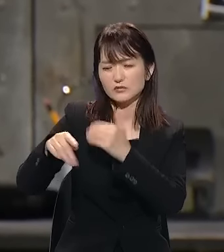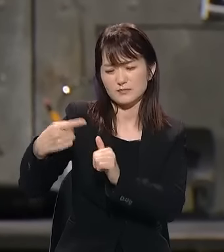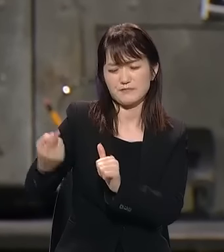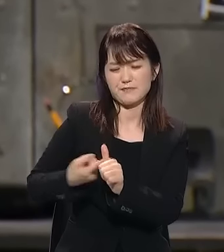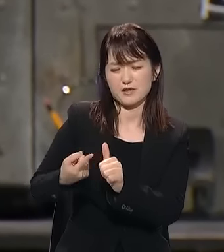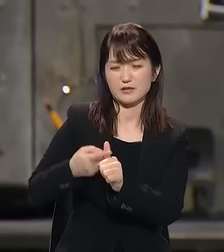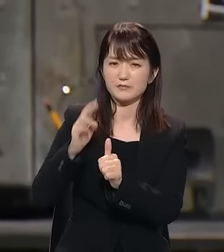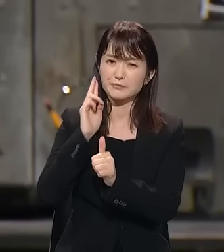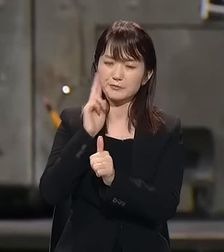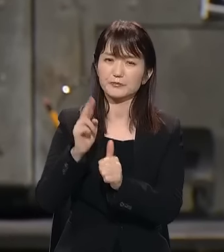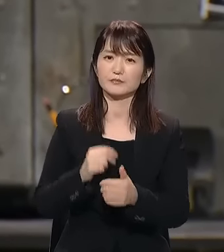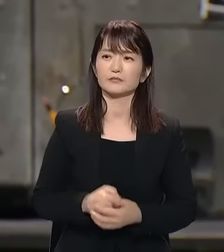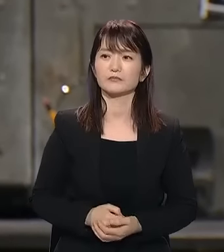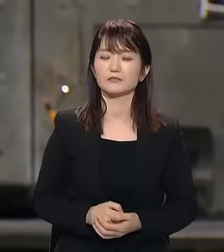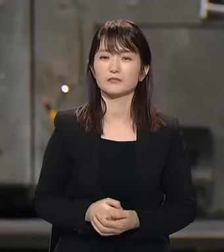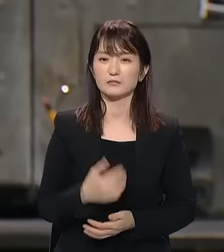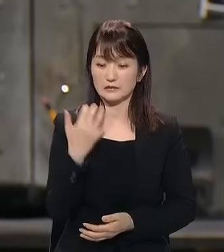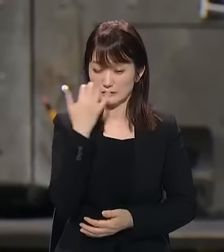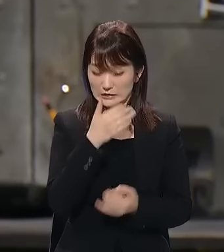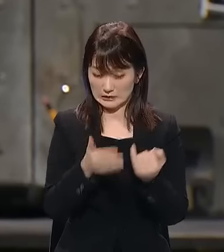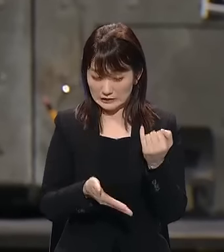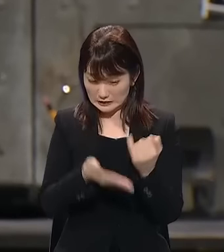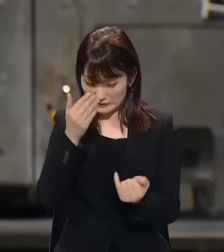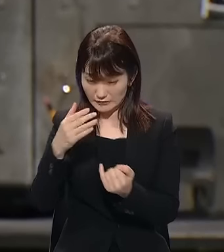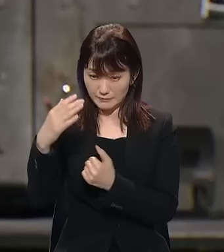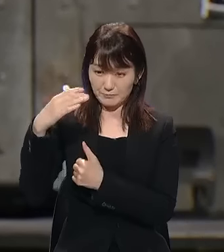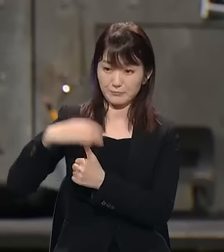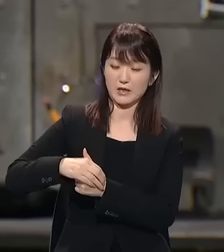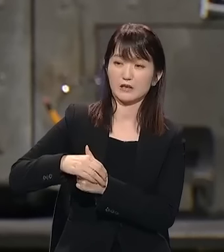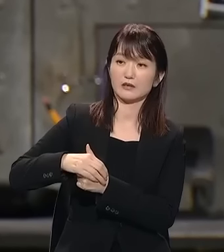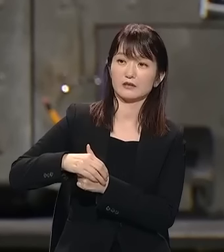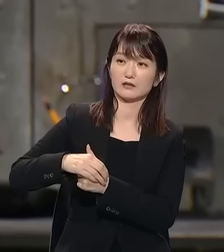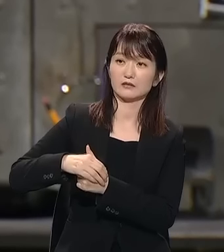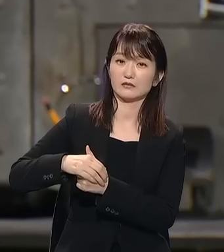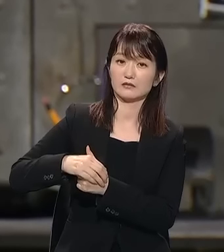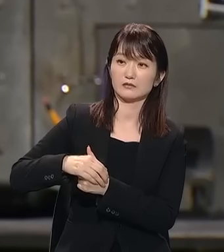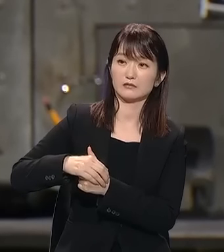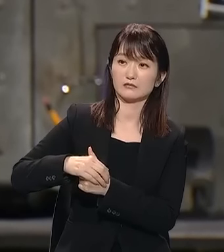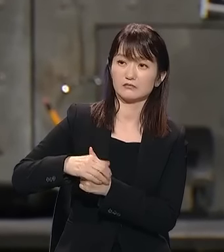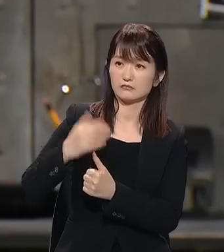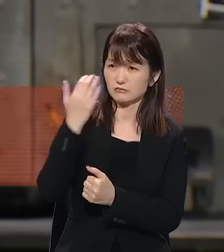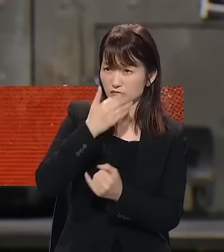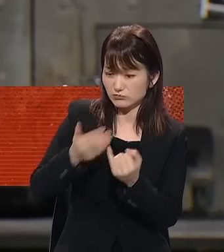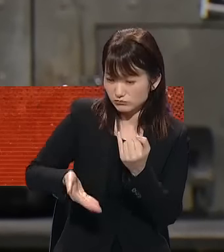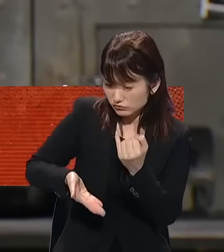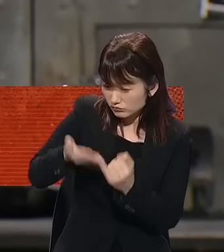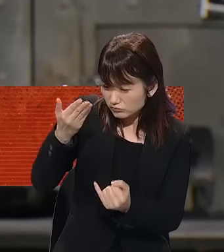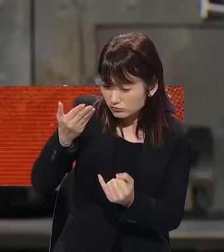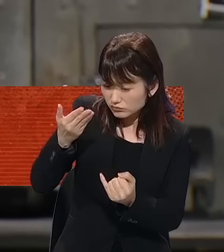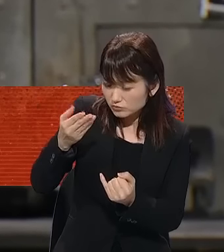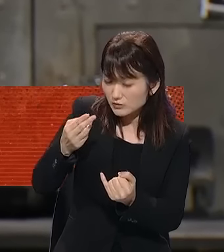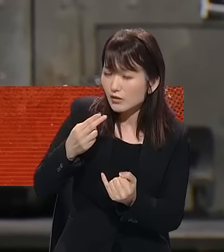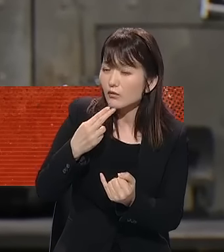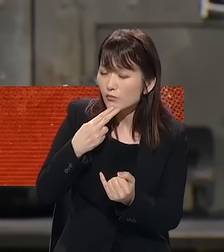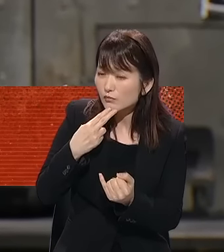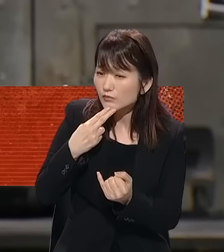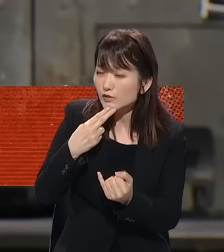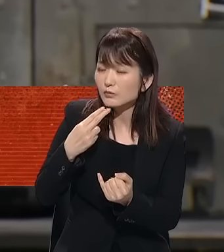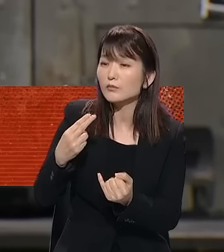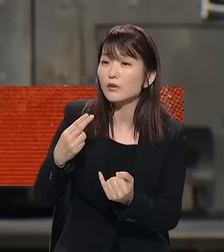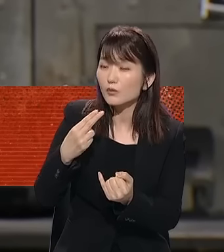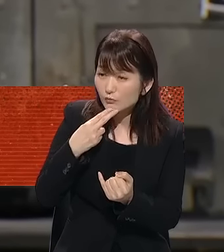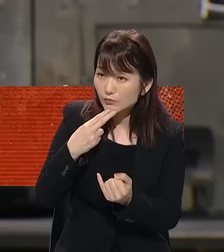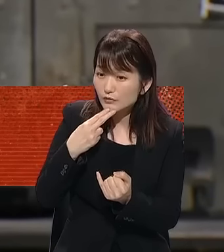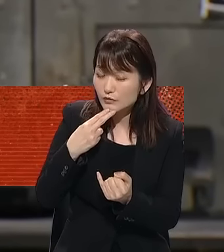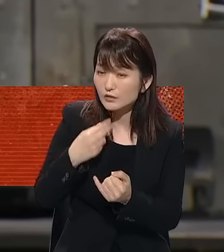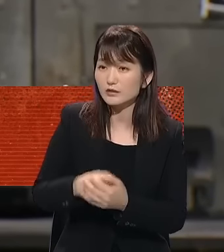아까 성추행이라는 프레임을 씌웠다. 그럼 성추행을 한 적이 없다면 없다. 있는데 오해다면 오해다.